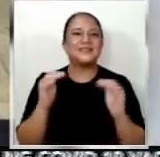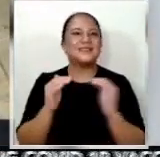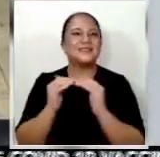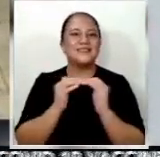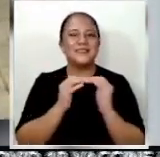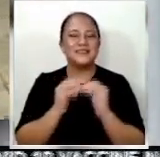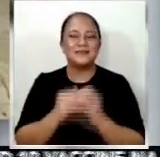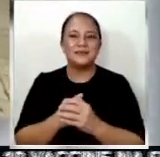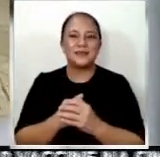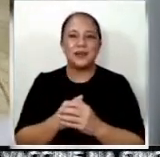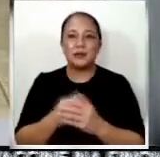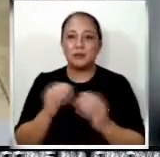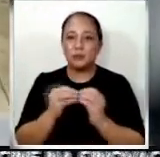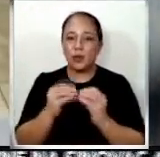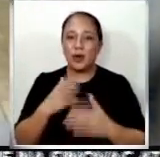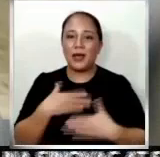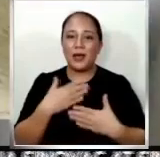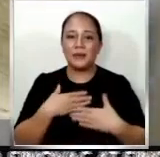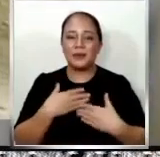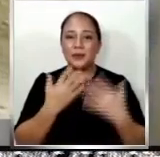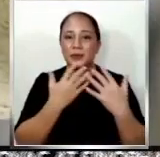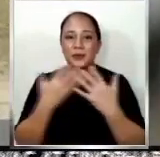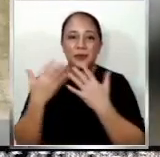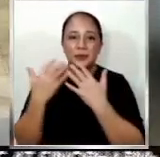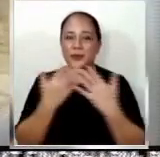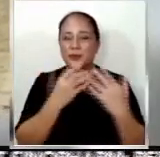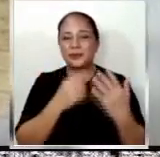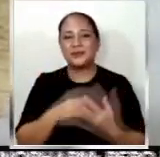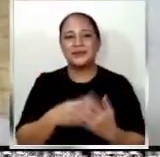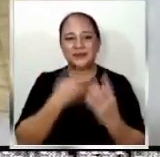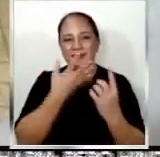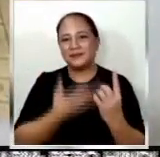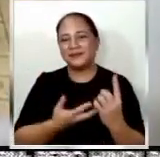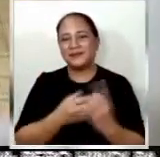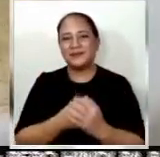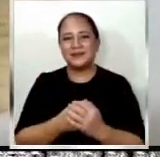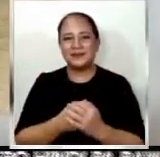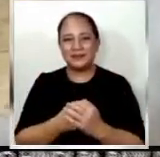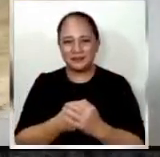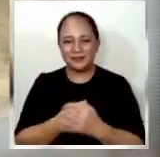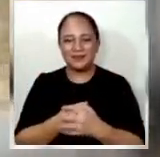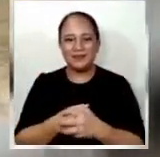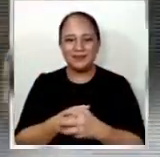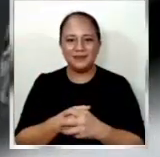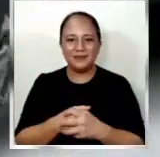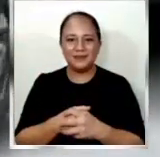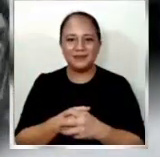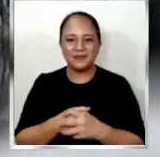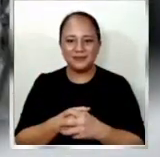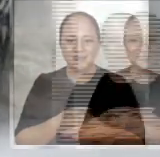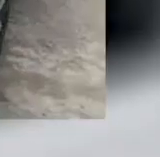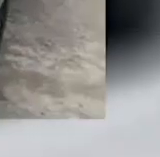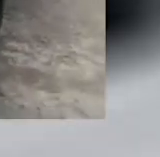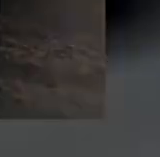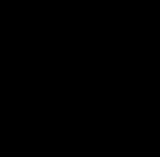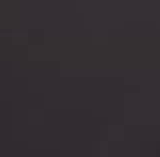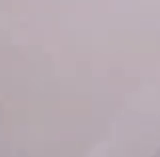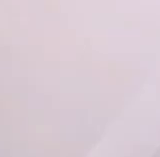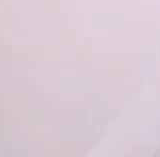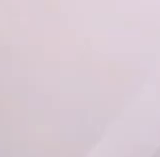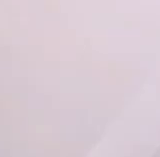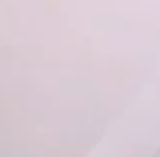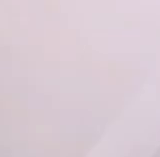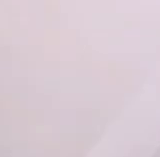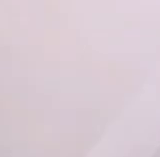More happy birthdays to come, Mang Rading. Mark Salazar, Nakatutok, 24 Oras.